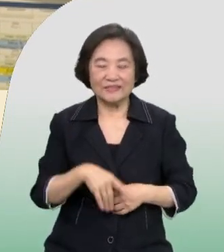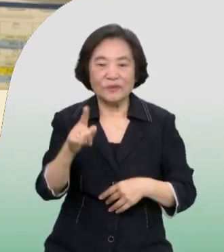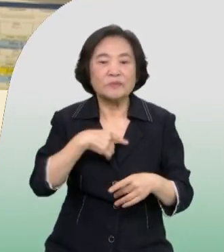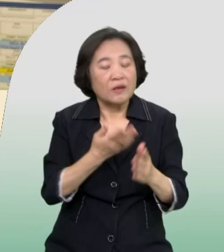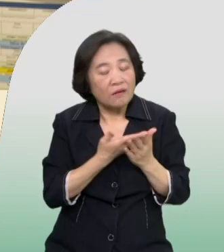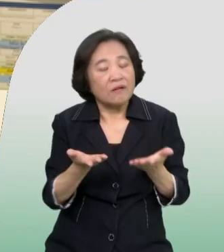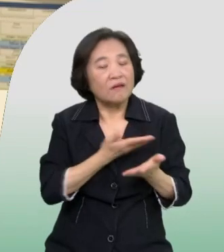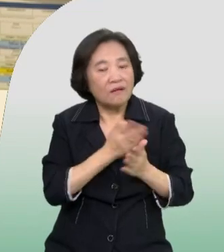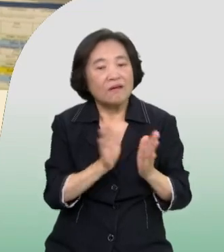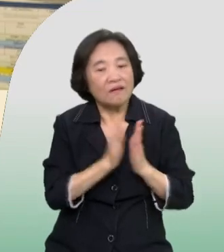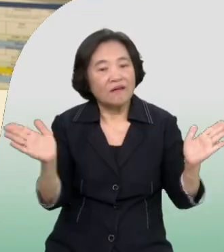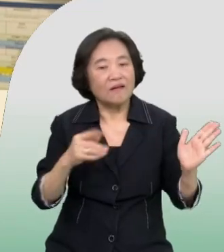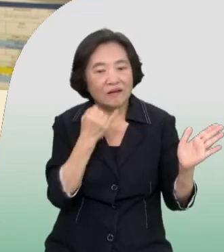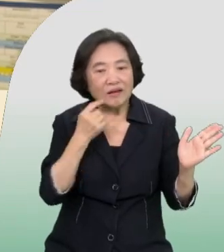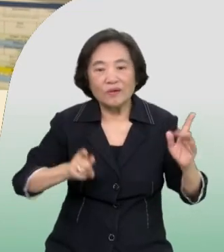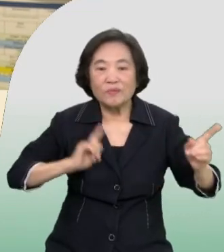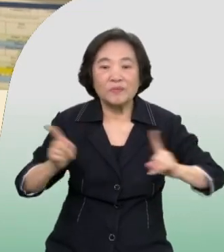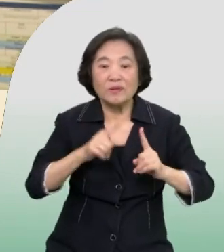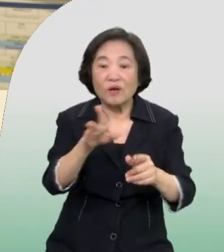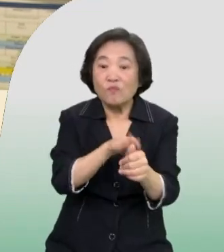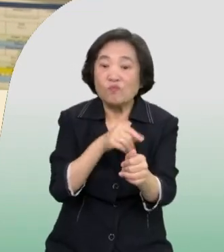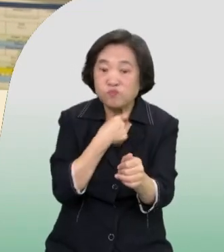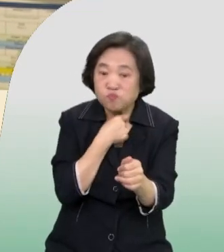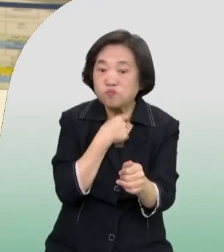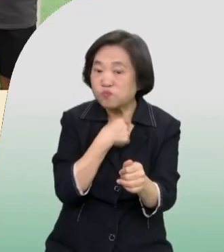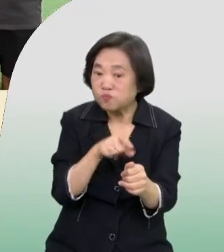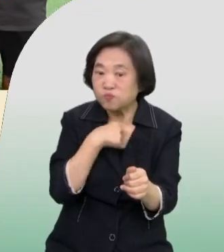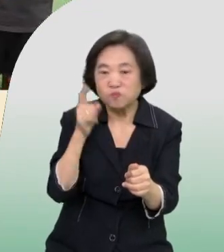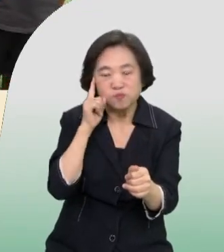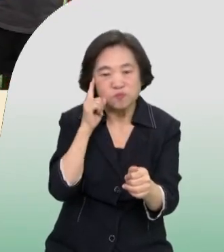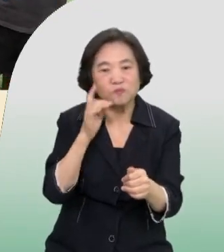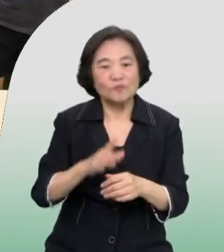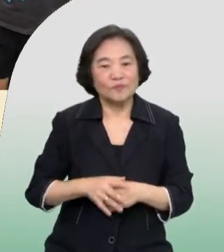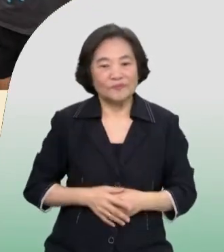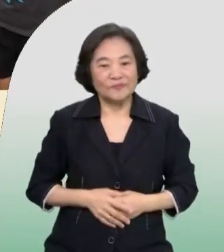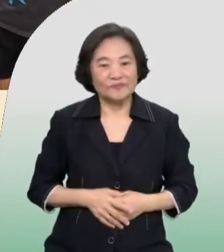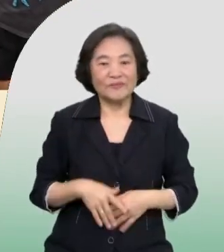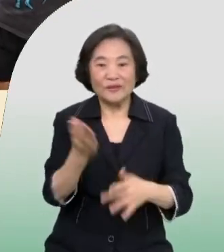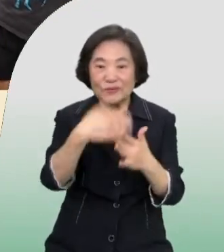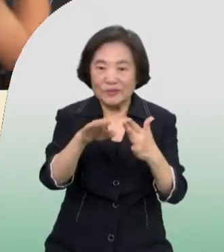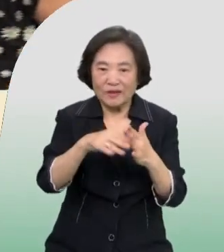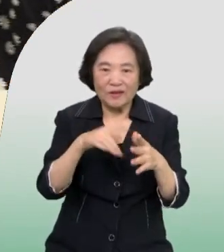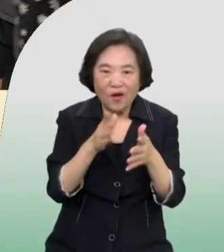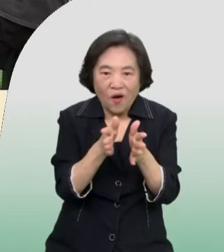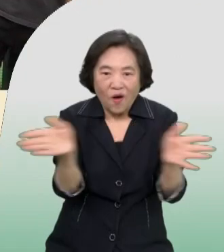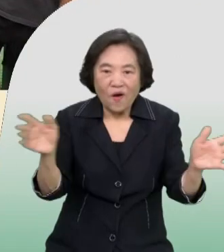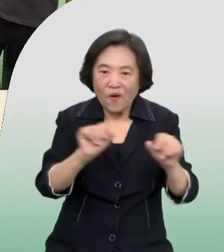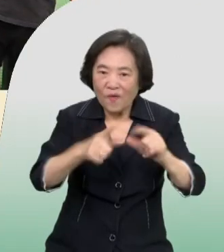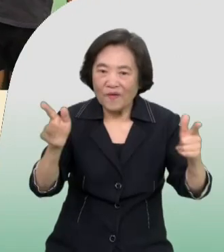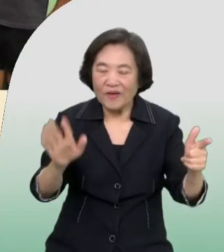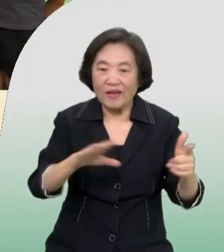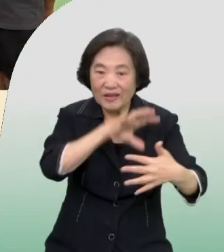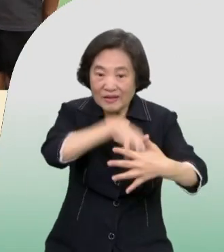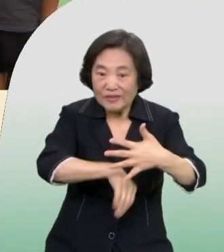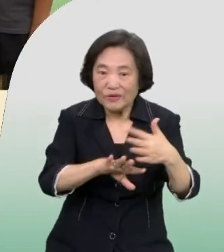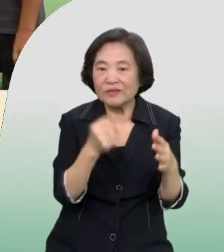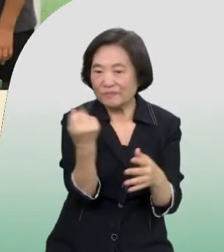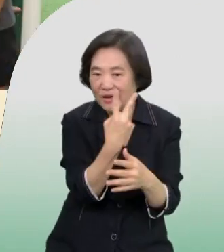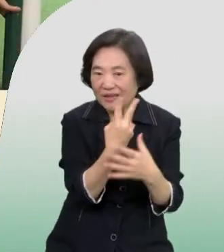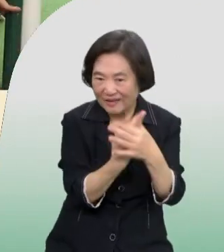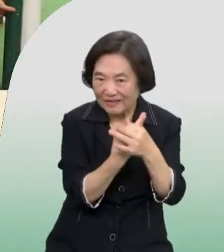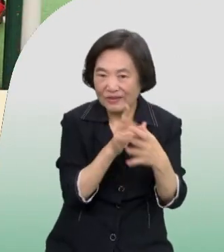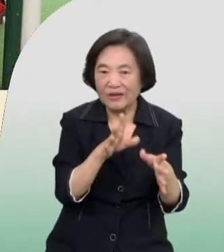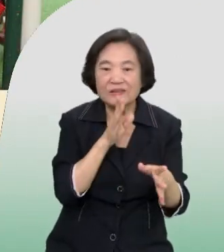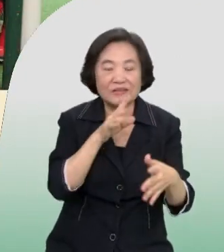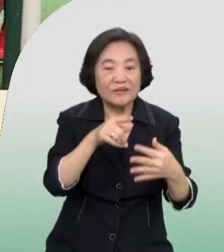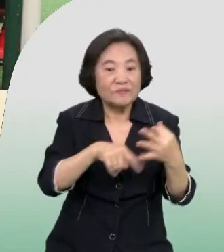that's something that interests them. The unit's open to everybody. 同樣是兩個學校地度其實有分的當多種，其中一類包含咪順義教學